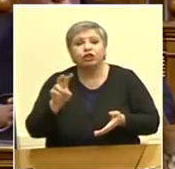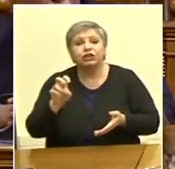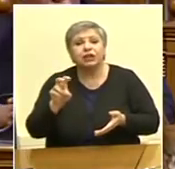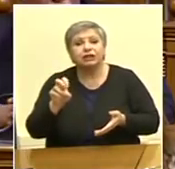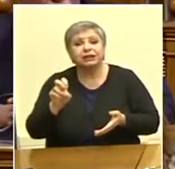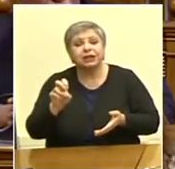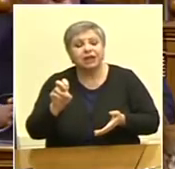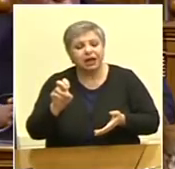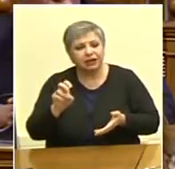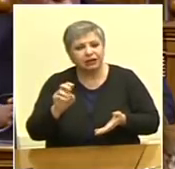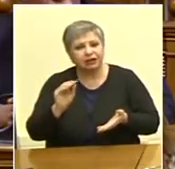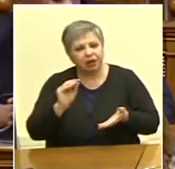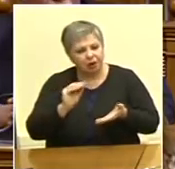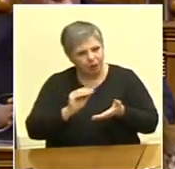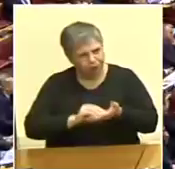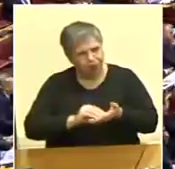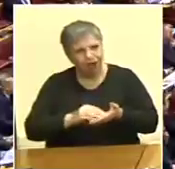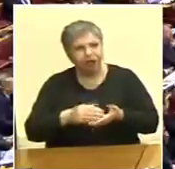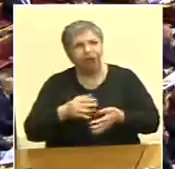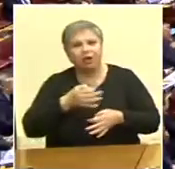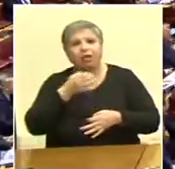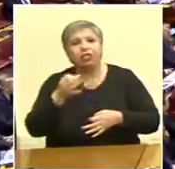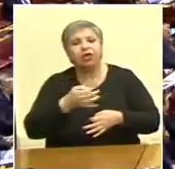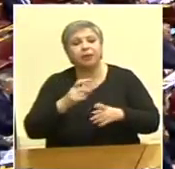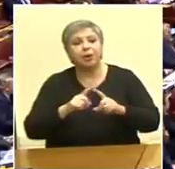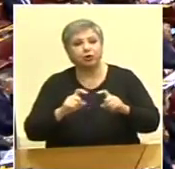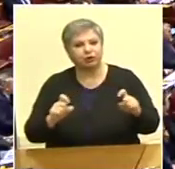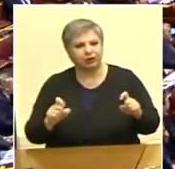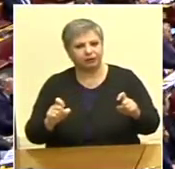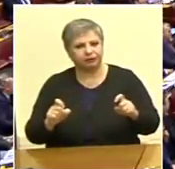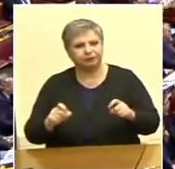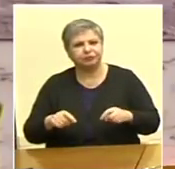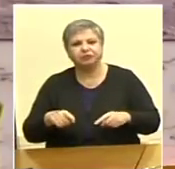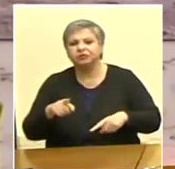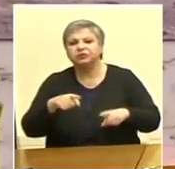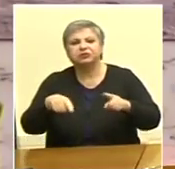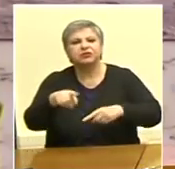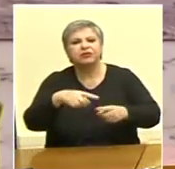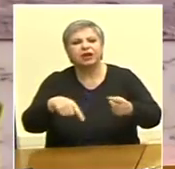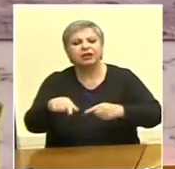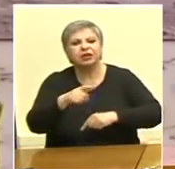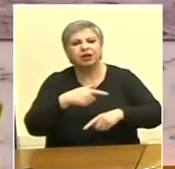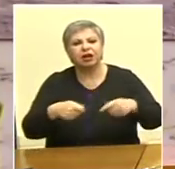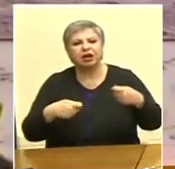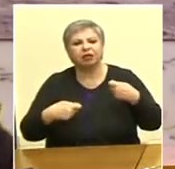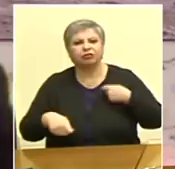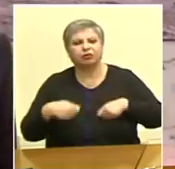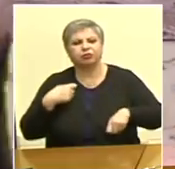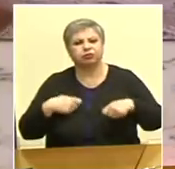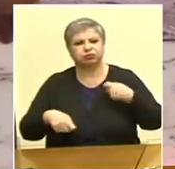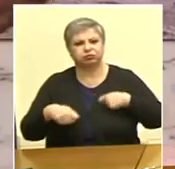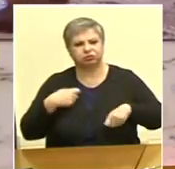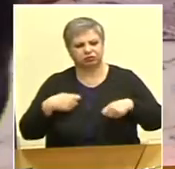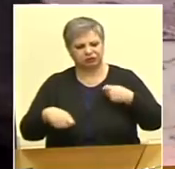θα σας το επαναλάβω λοιπόν. Ελάτε, κύριε Βορύδη, δεν είστε στο δικαστήριο, ούτε είναι μάρτυρας